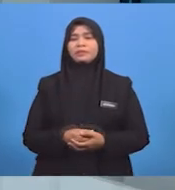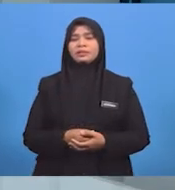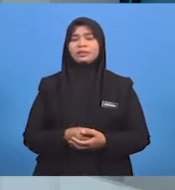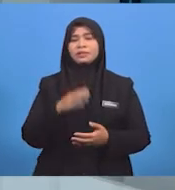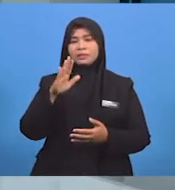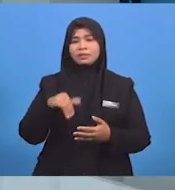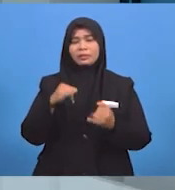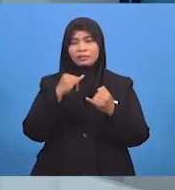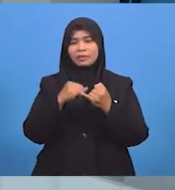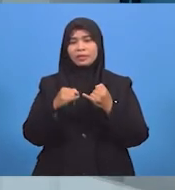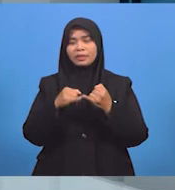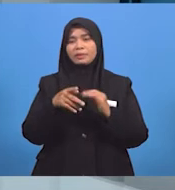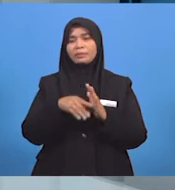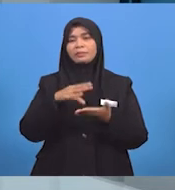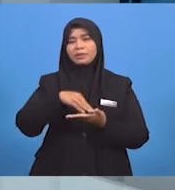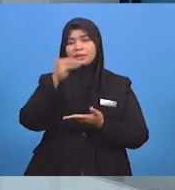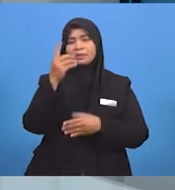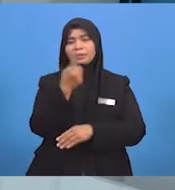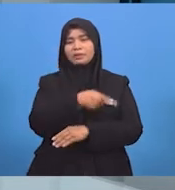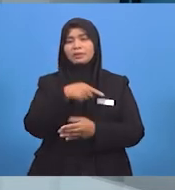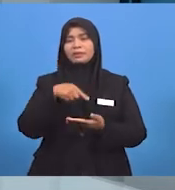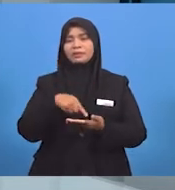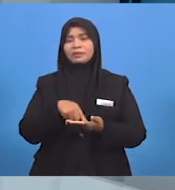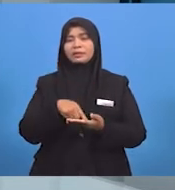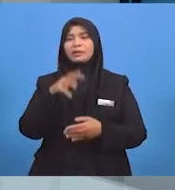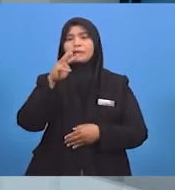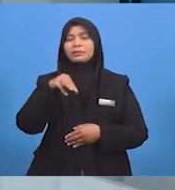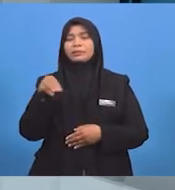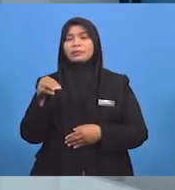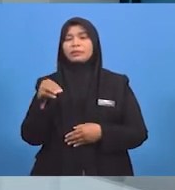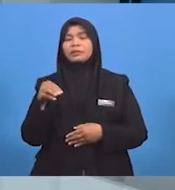mengakhiri pembelajaran kita pada hari ini, murid-murid diminta